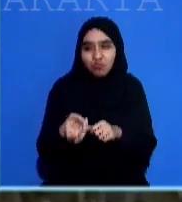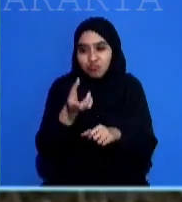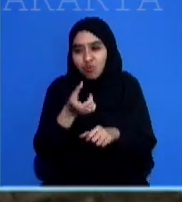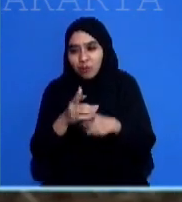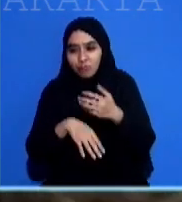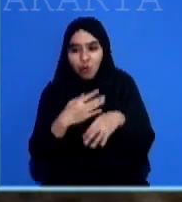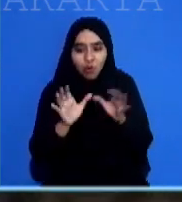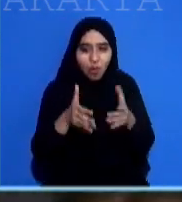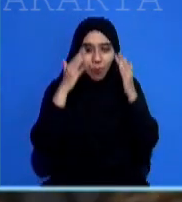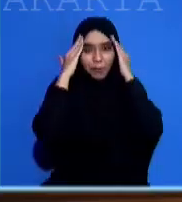Muhamad riduan asung palapuran